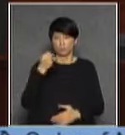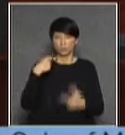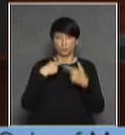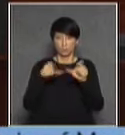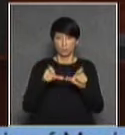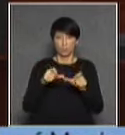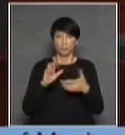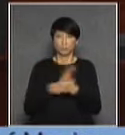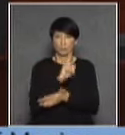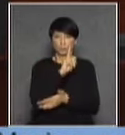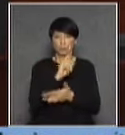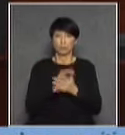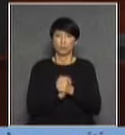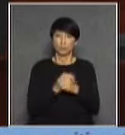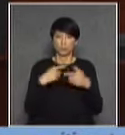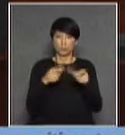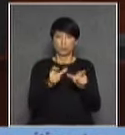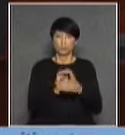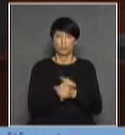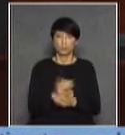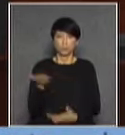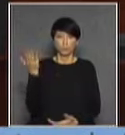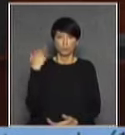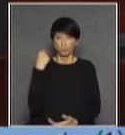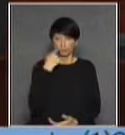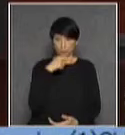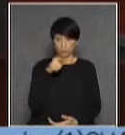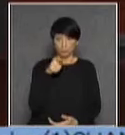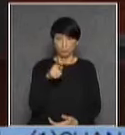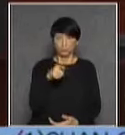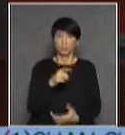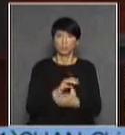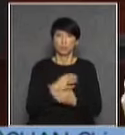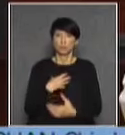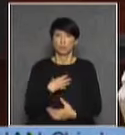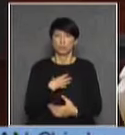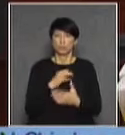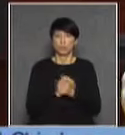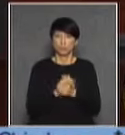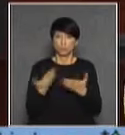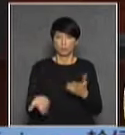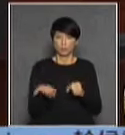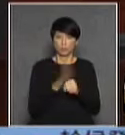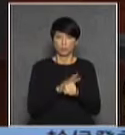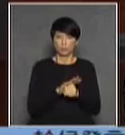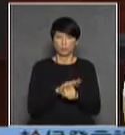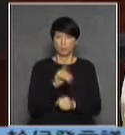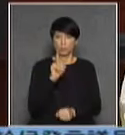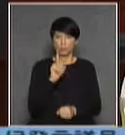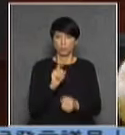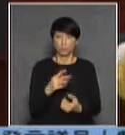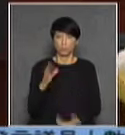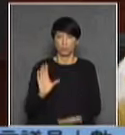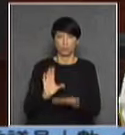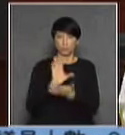就上一次我都講咗某一啲嘅睇法啦，關於佢。但係我今日要補充一點嘅咧，就係關於一筆過撥